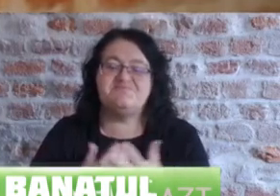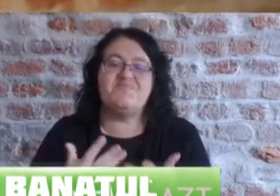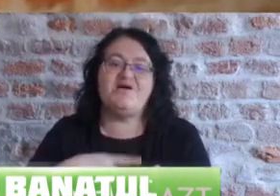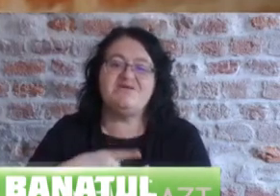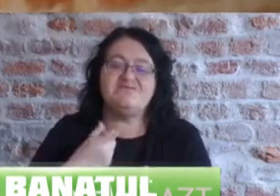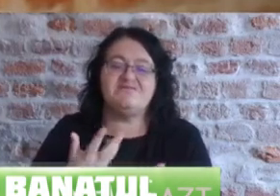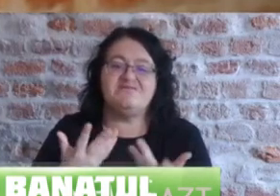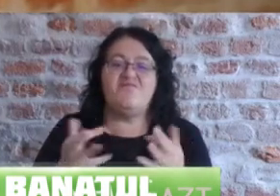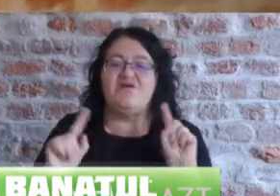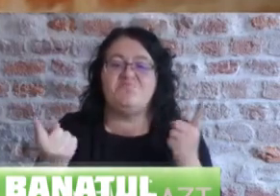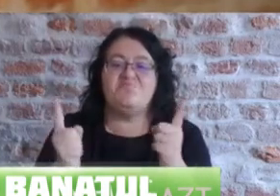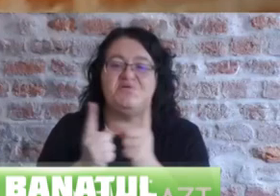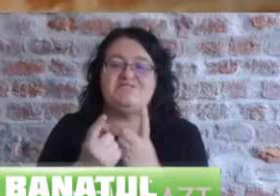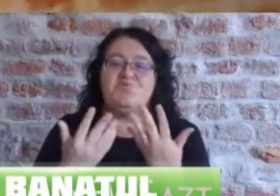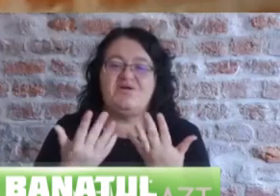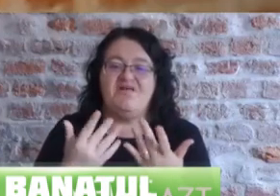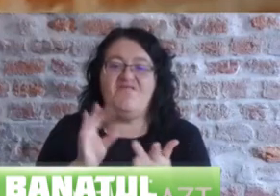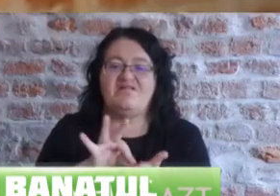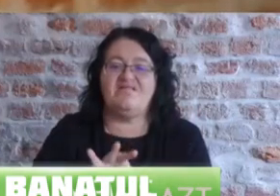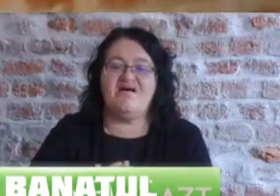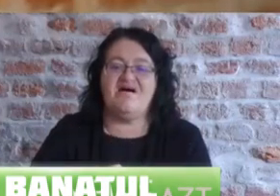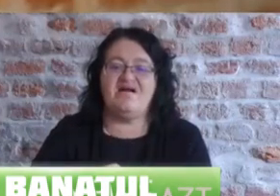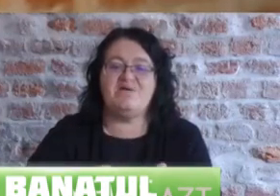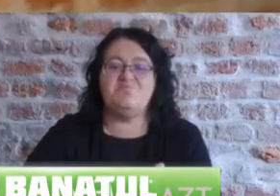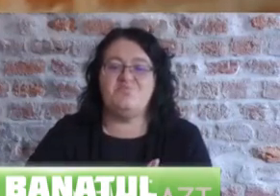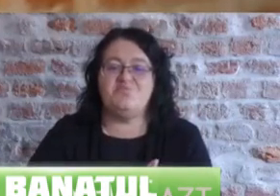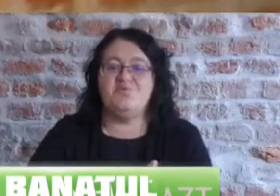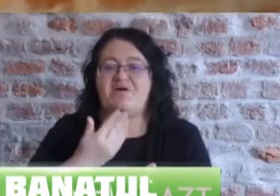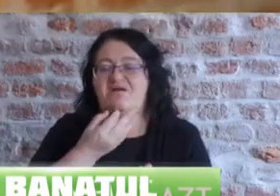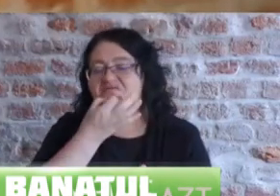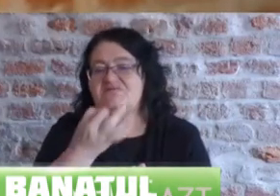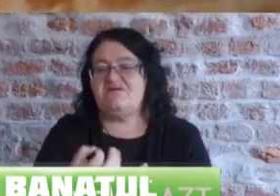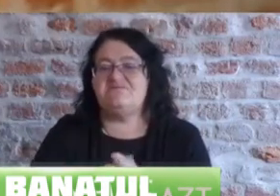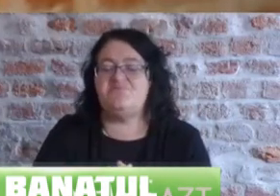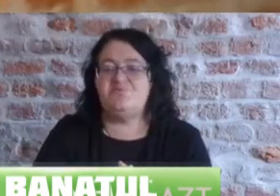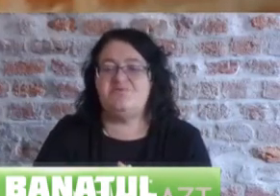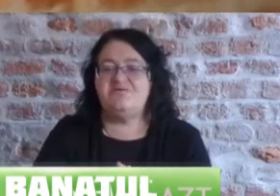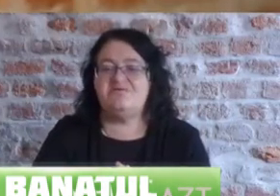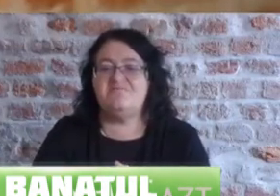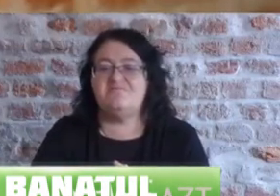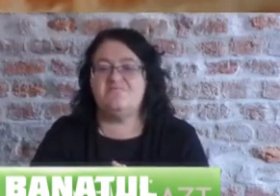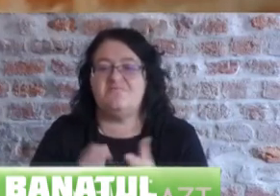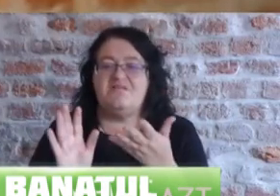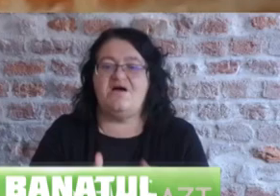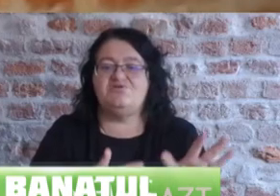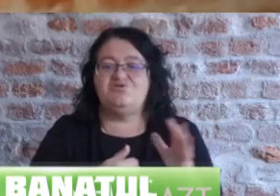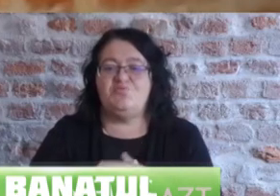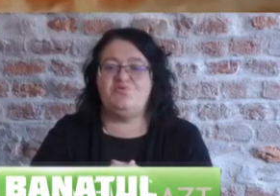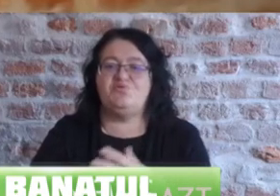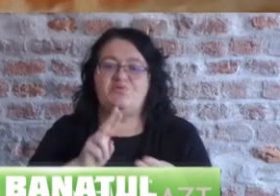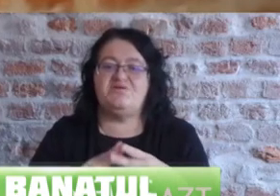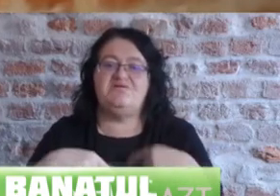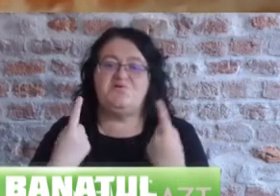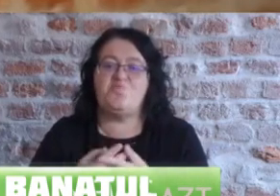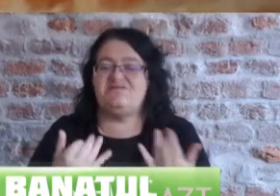Astea sunt, așa foarte pe scurt, câteva puncte pe care am vrut să le marchez în debutul